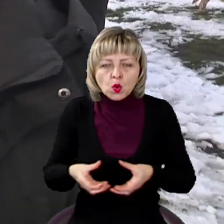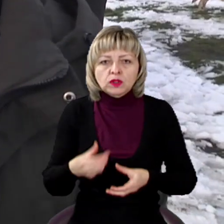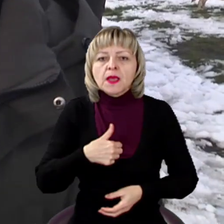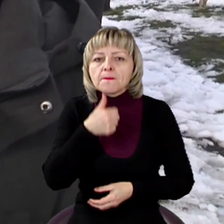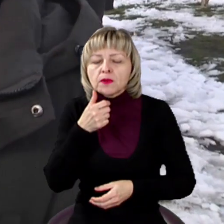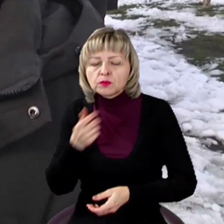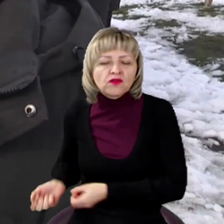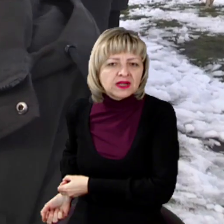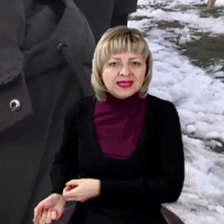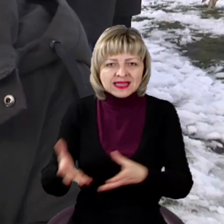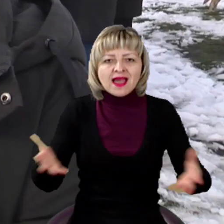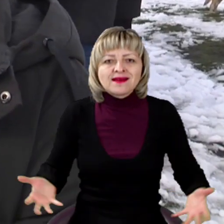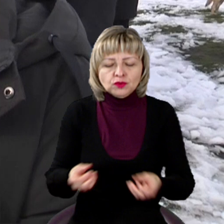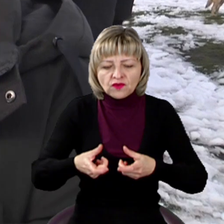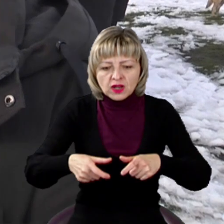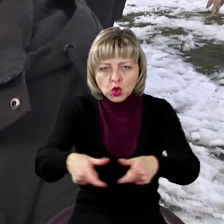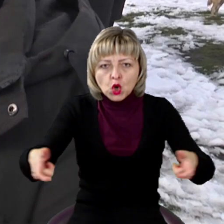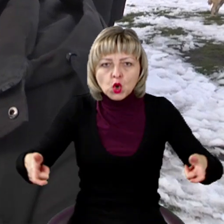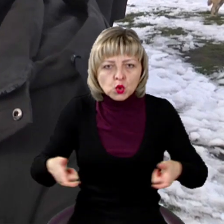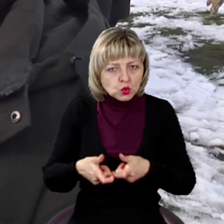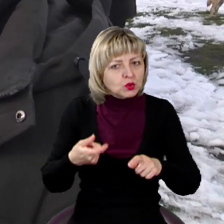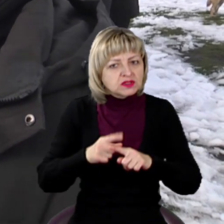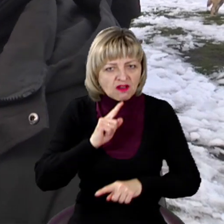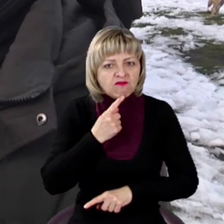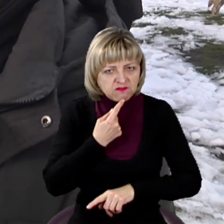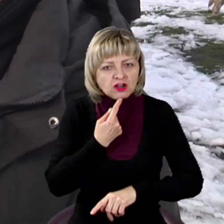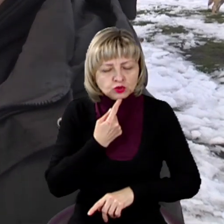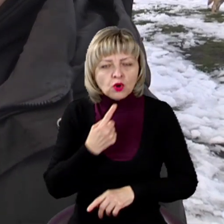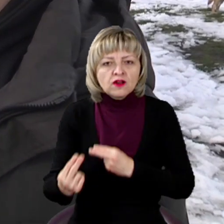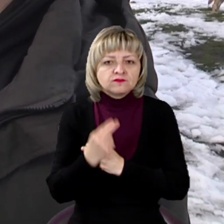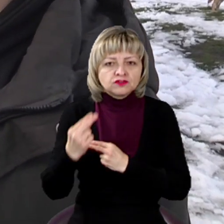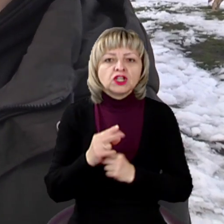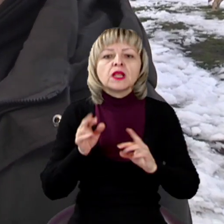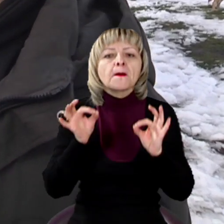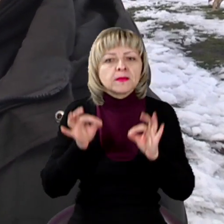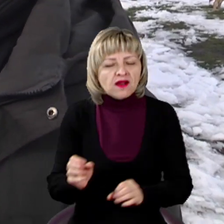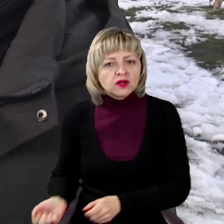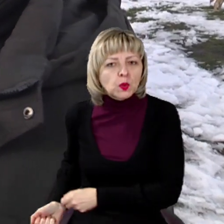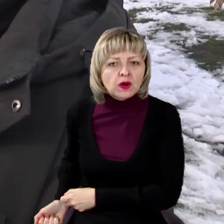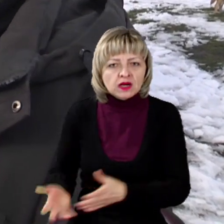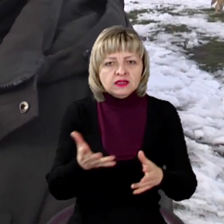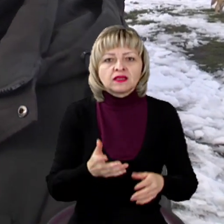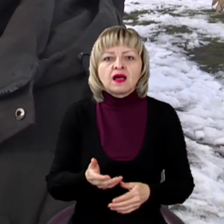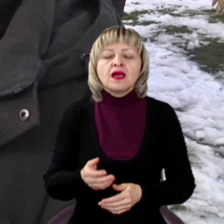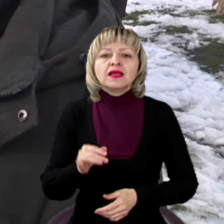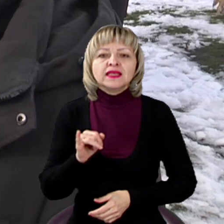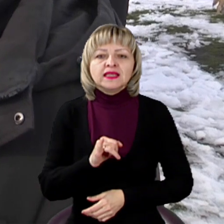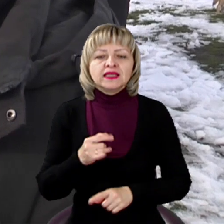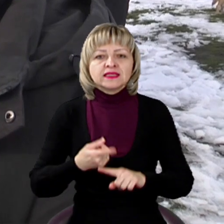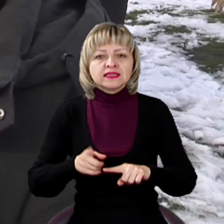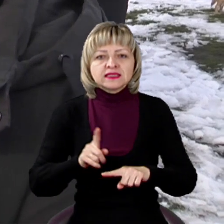пробував кидати рятувальний круг, це було важко. Нас вчили, як потрібно його кидати від ребра.